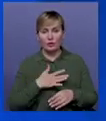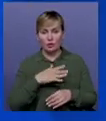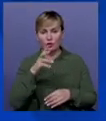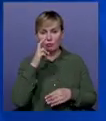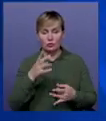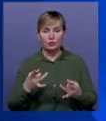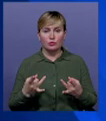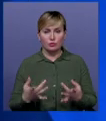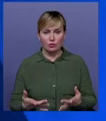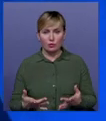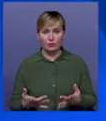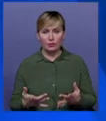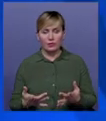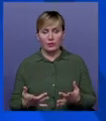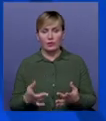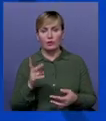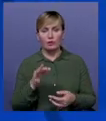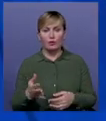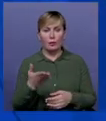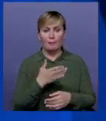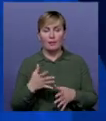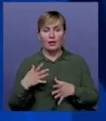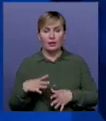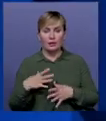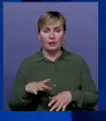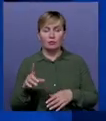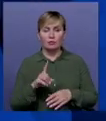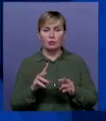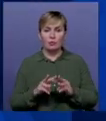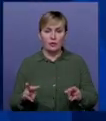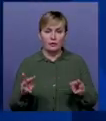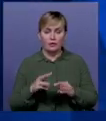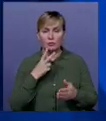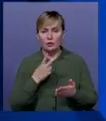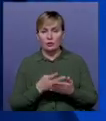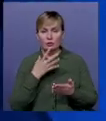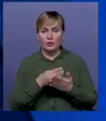достаточно скромный. Но мы все-таки надеемся, что правительство